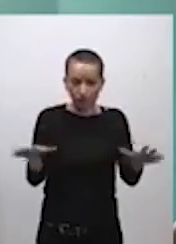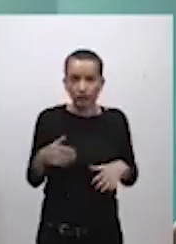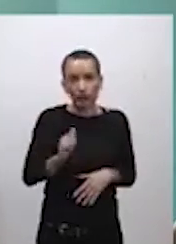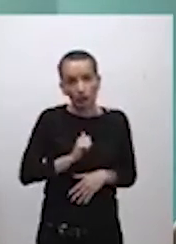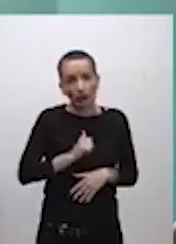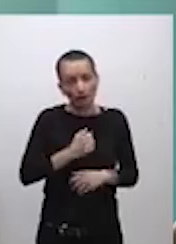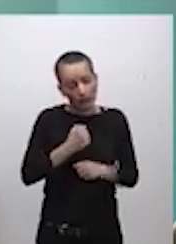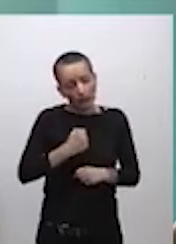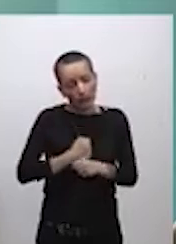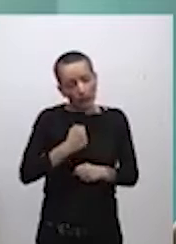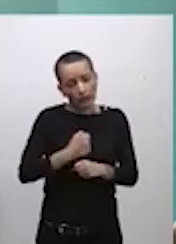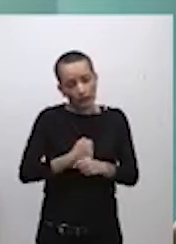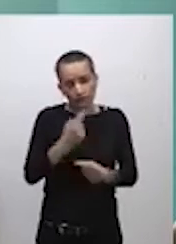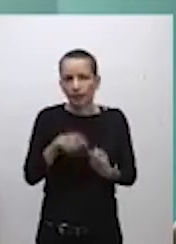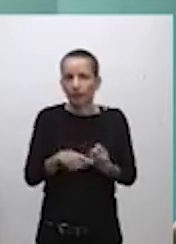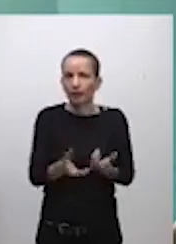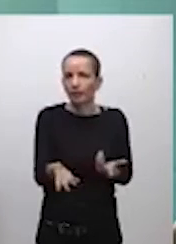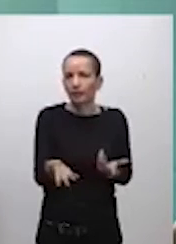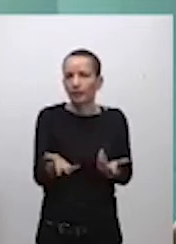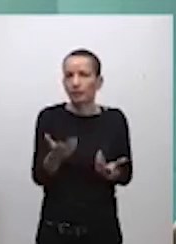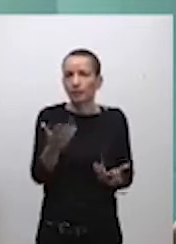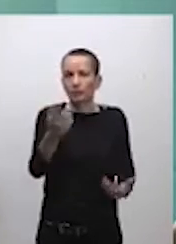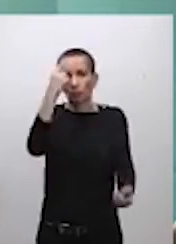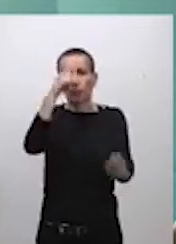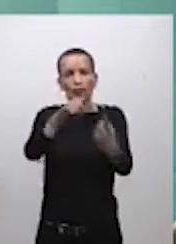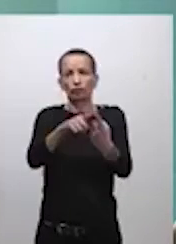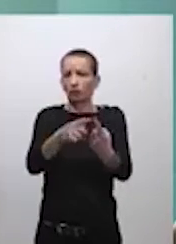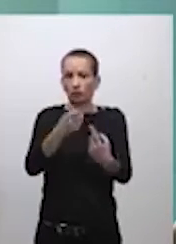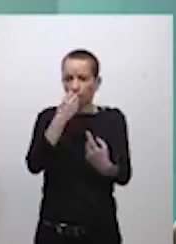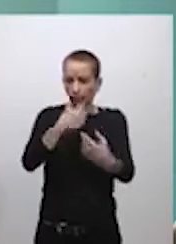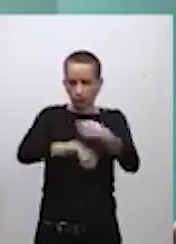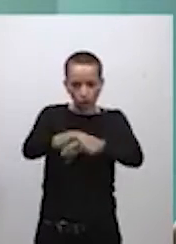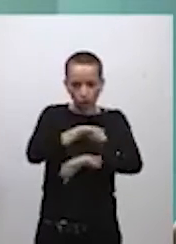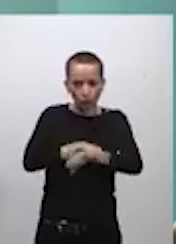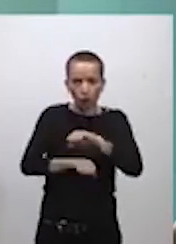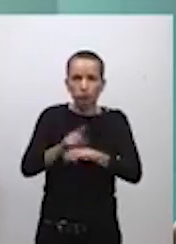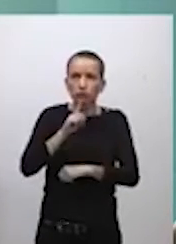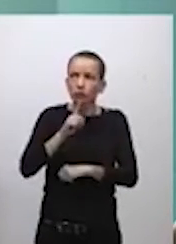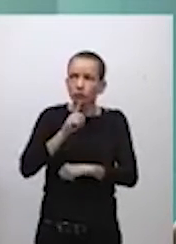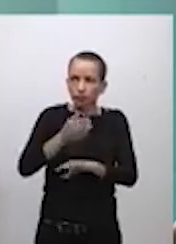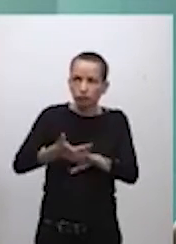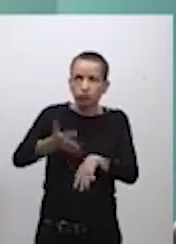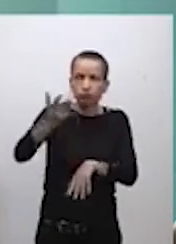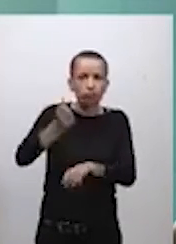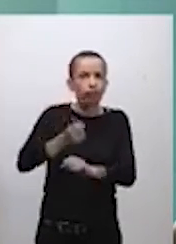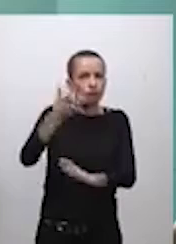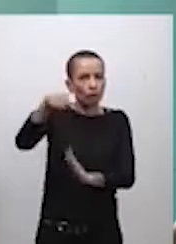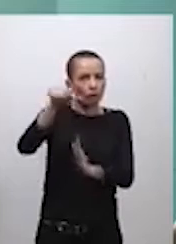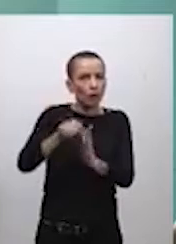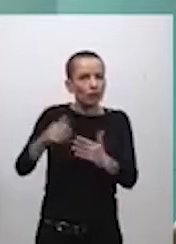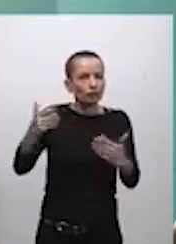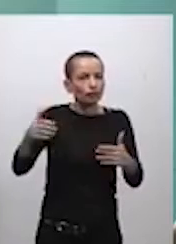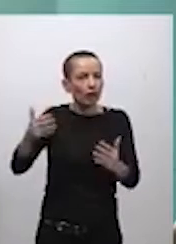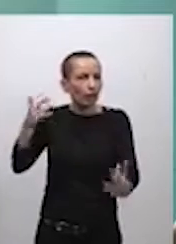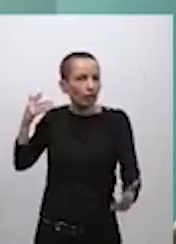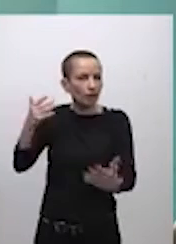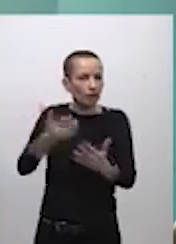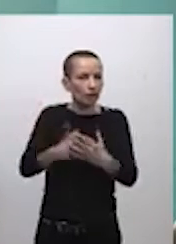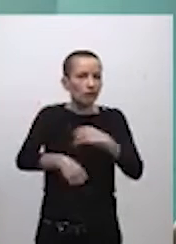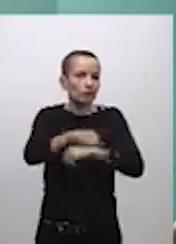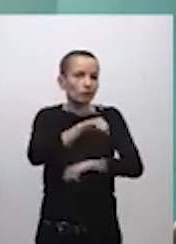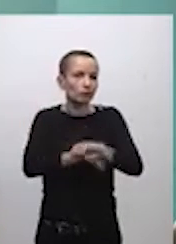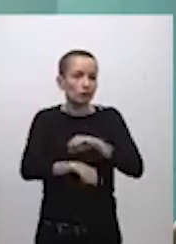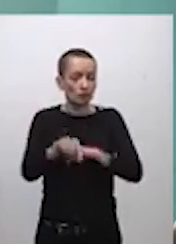dessus. Donc le sujet est bien traité et lancé depuis maintenant plusieurs mois. Et il s'agit